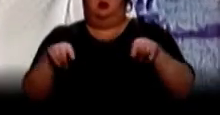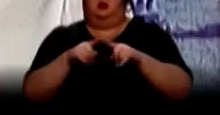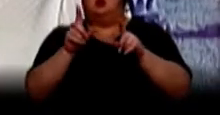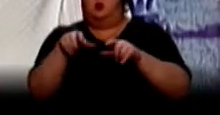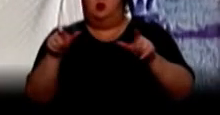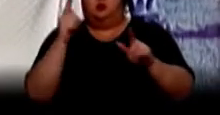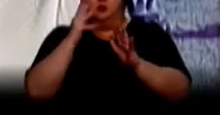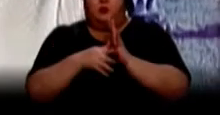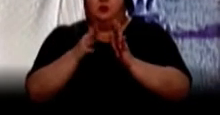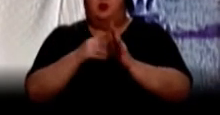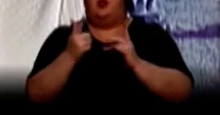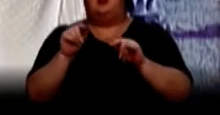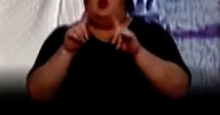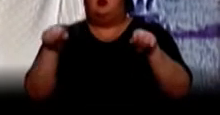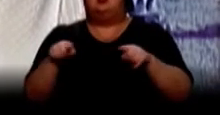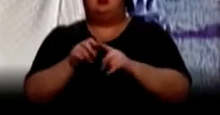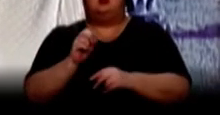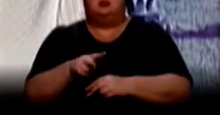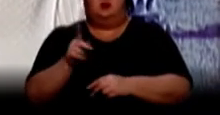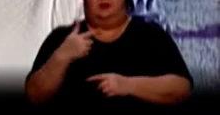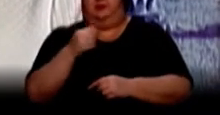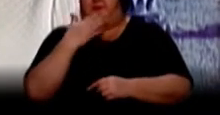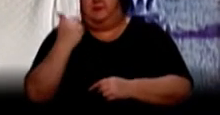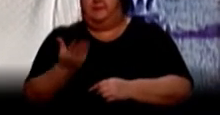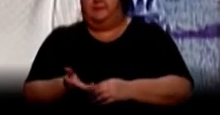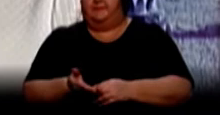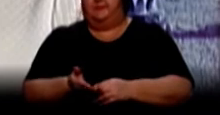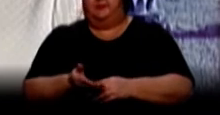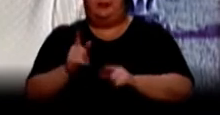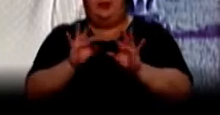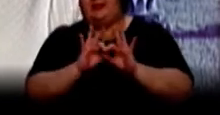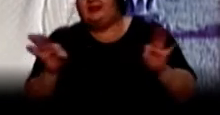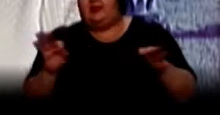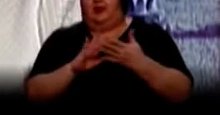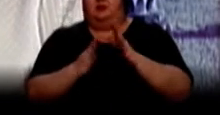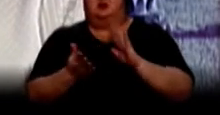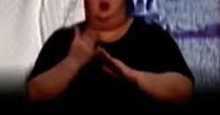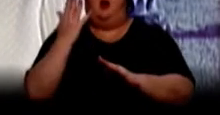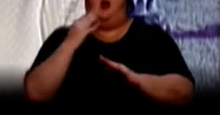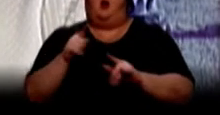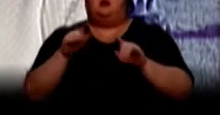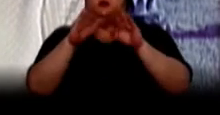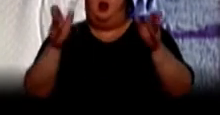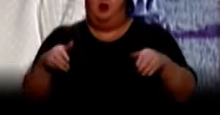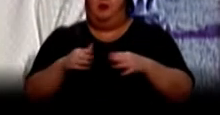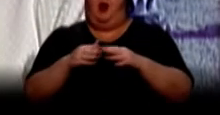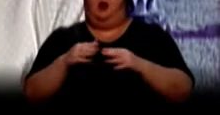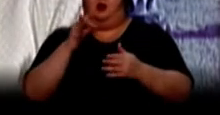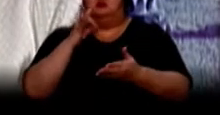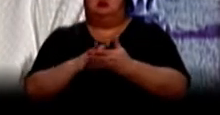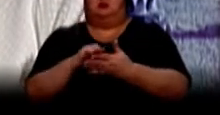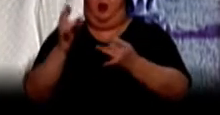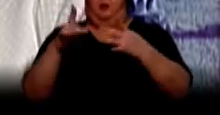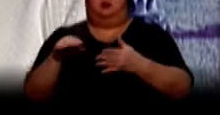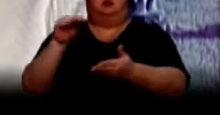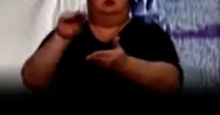могли орієнтуватися. І, звичайно, ідеальна ситуація, коли ці баки закріплені за кимсь. Не просто стоять на